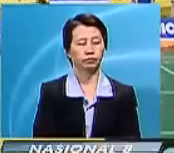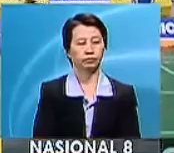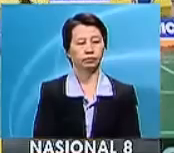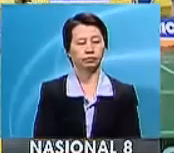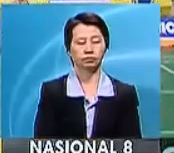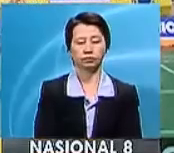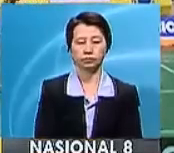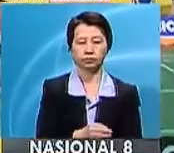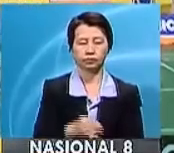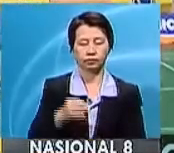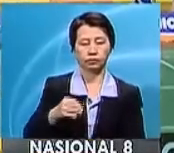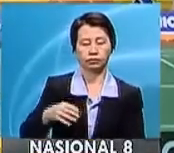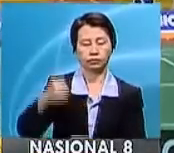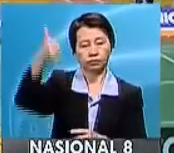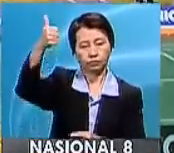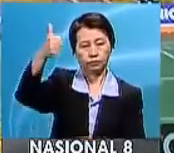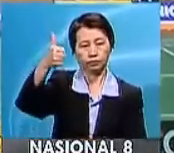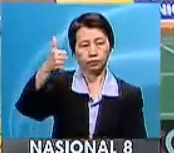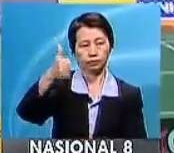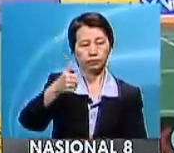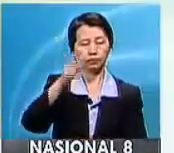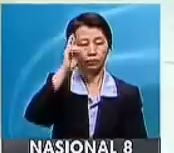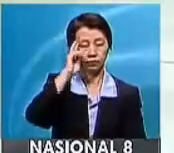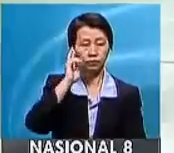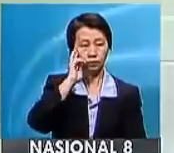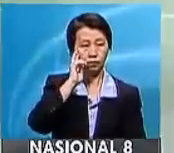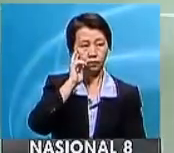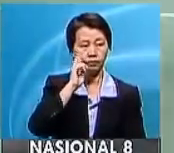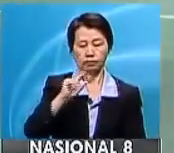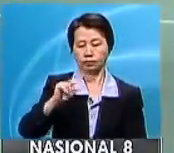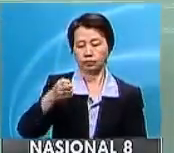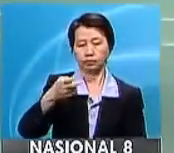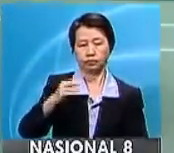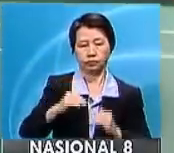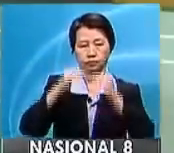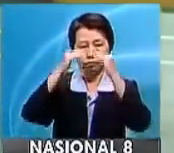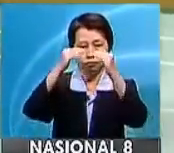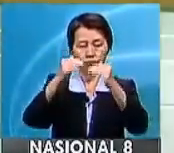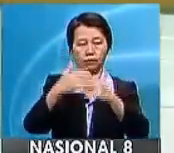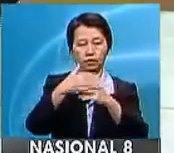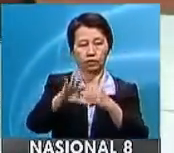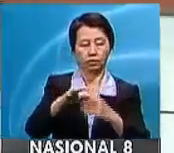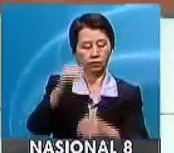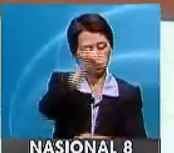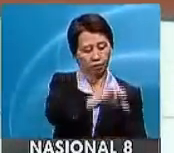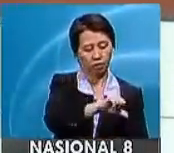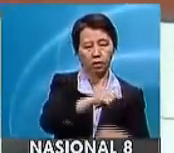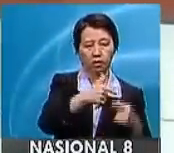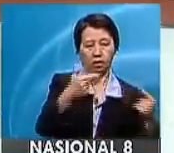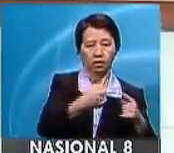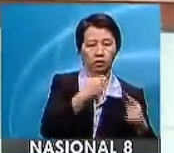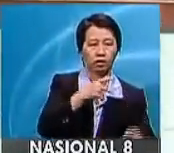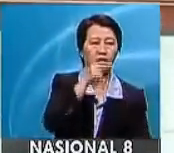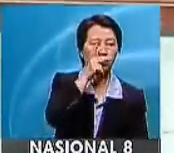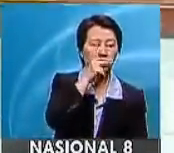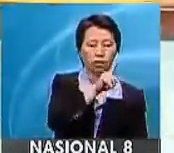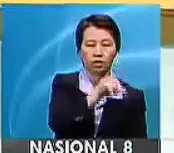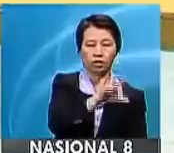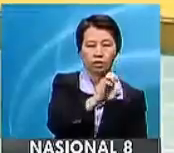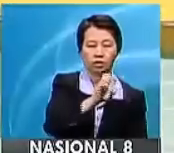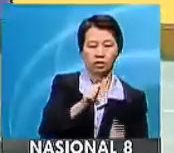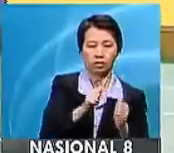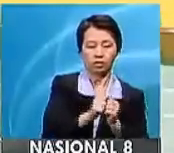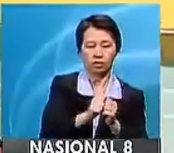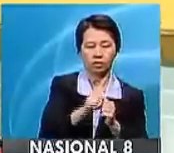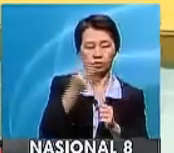sementara itu juara badminton remaja dunia goin turut Mara ke peringkat seterusnya selepas menewaskan lawan dari Kedah Le Zing dengan